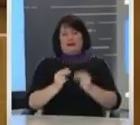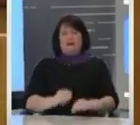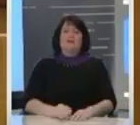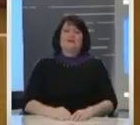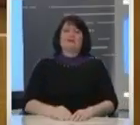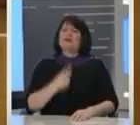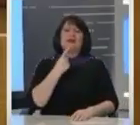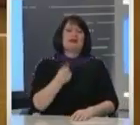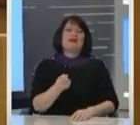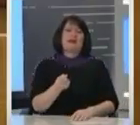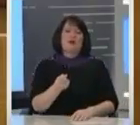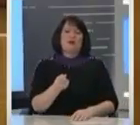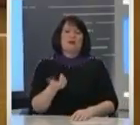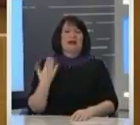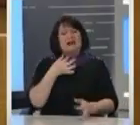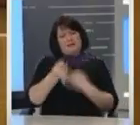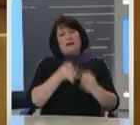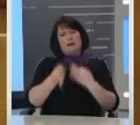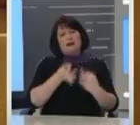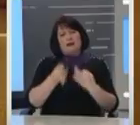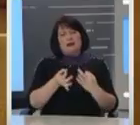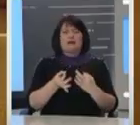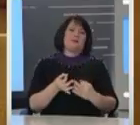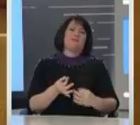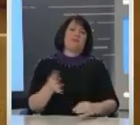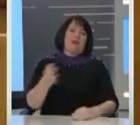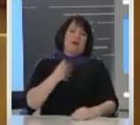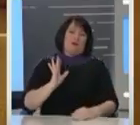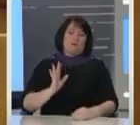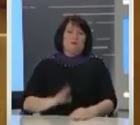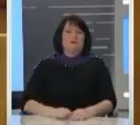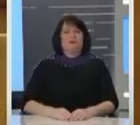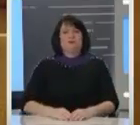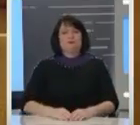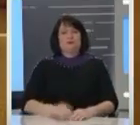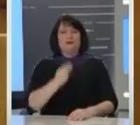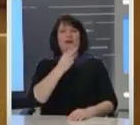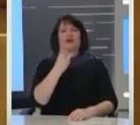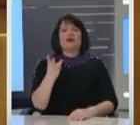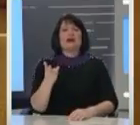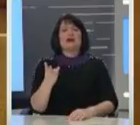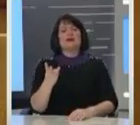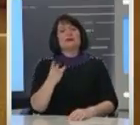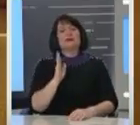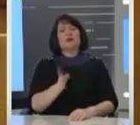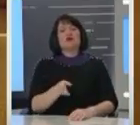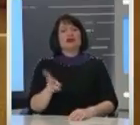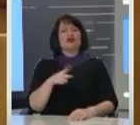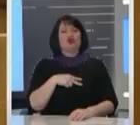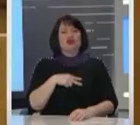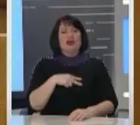για πράγματα που έχουν καλυφθεί από άλλους αγορητές, αλλά τα 2-3 πράγματα που θα μπορούσαν να ήταν